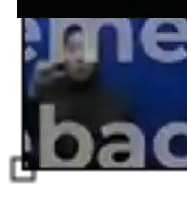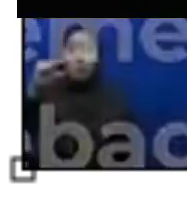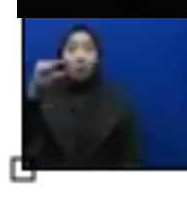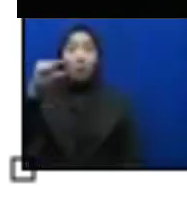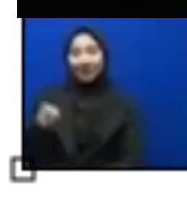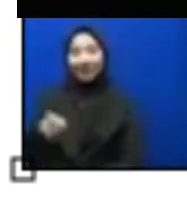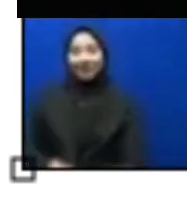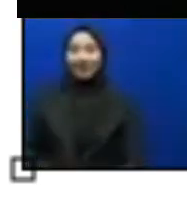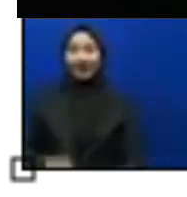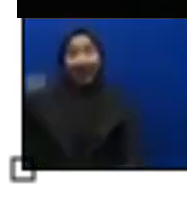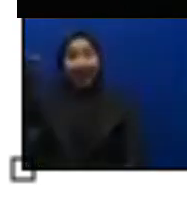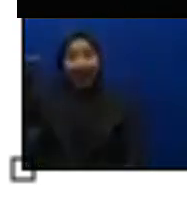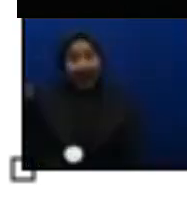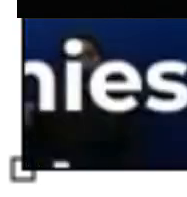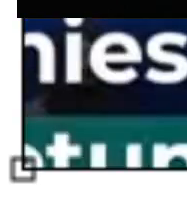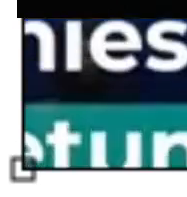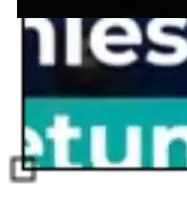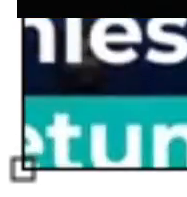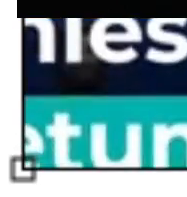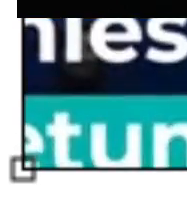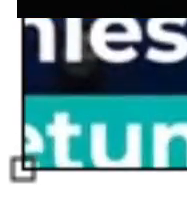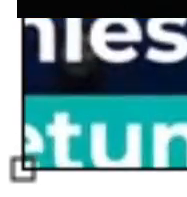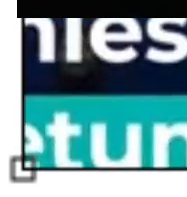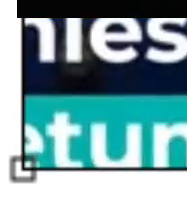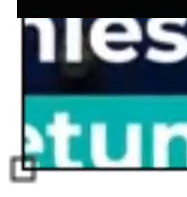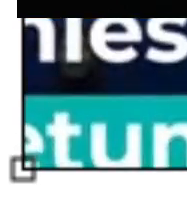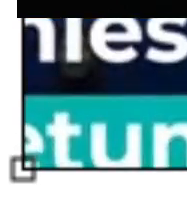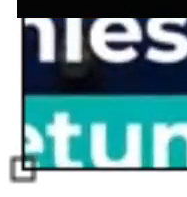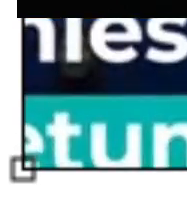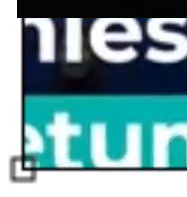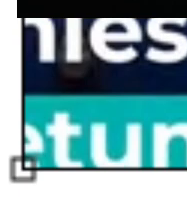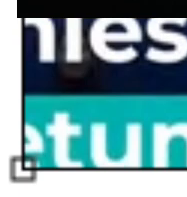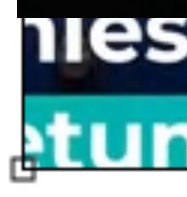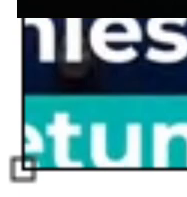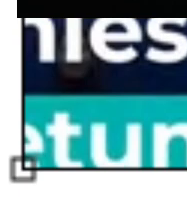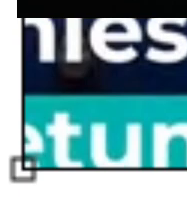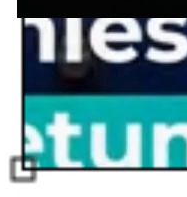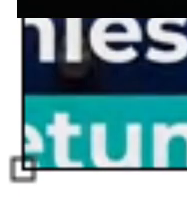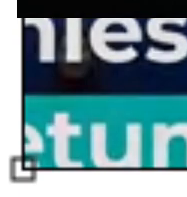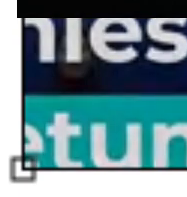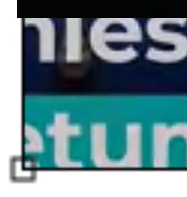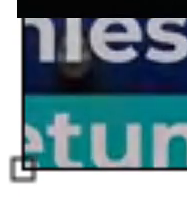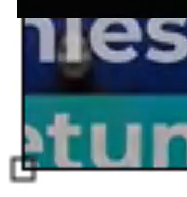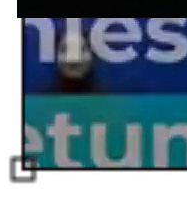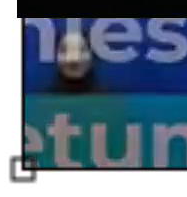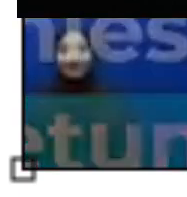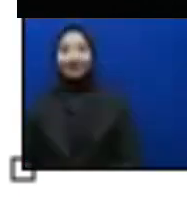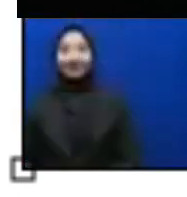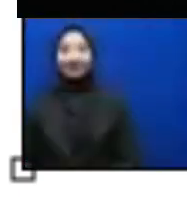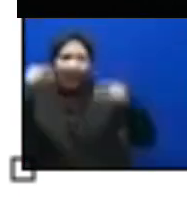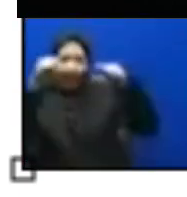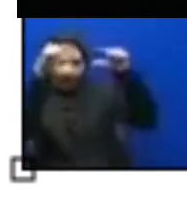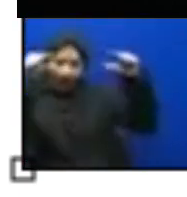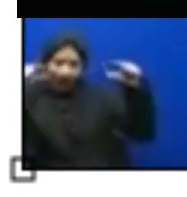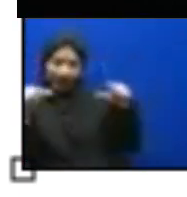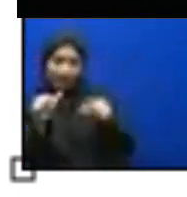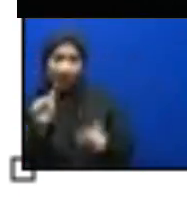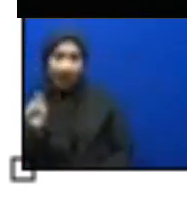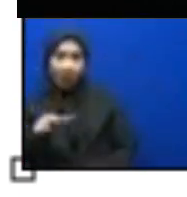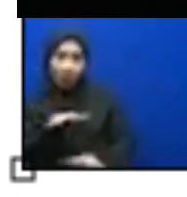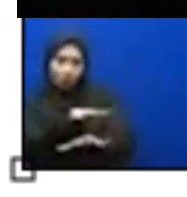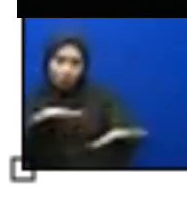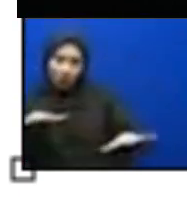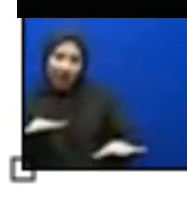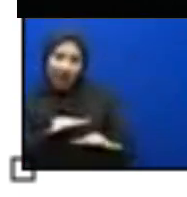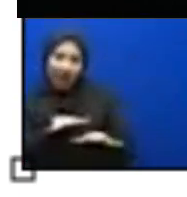ramainya fenomena ini, ada juga yang dulu temannya Pak Jokowi yang sekarang